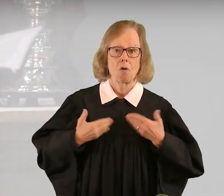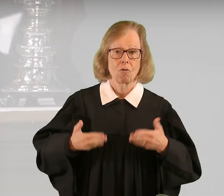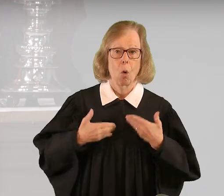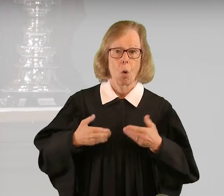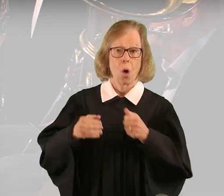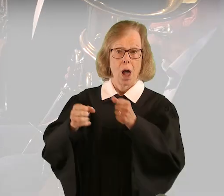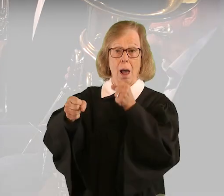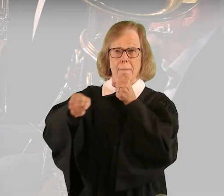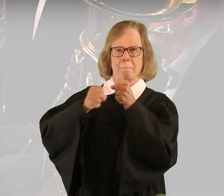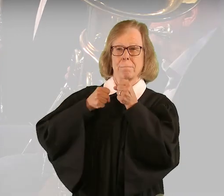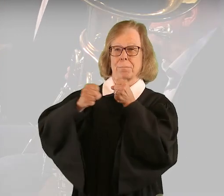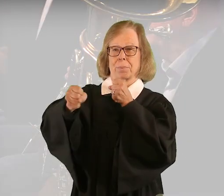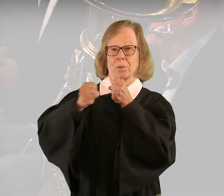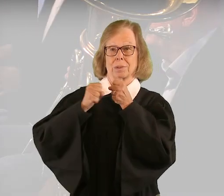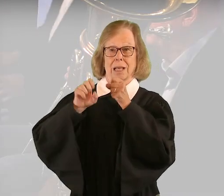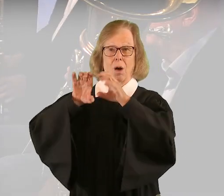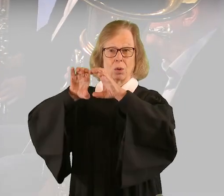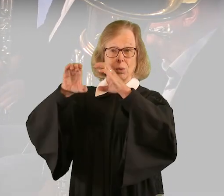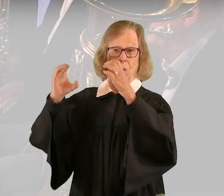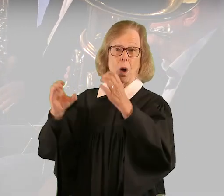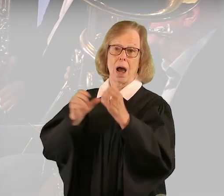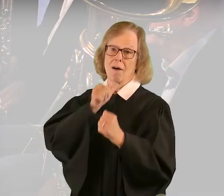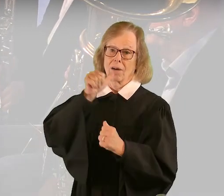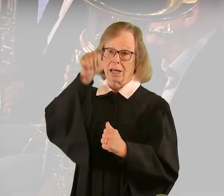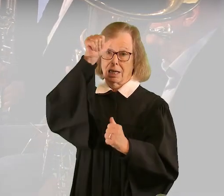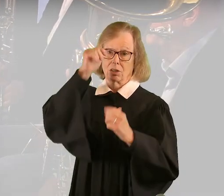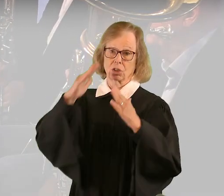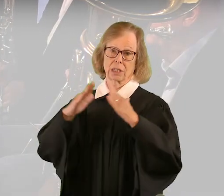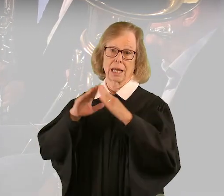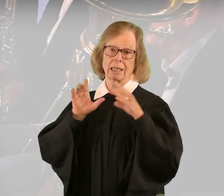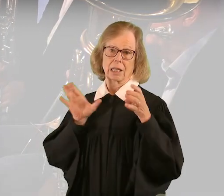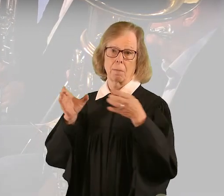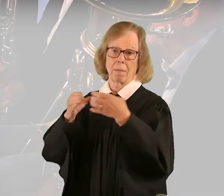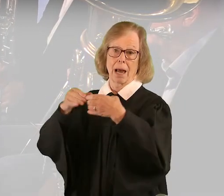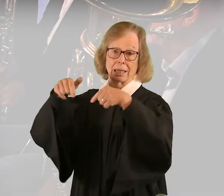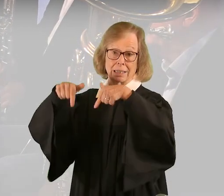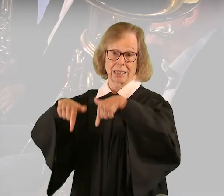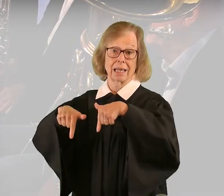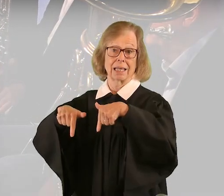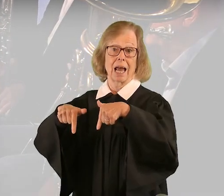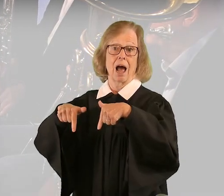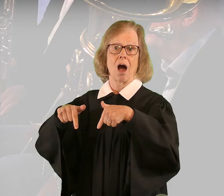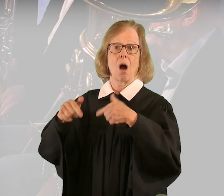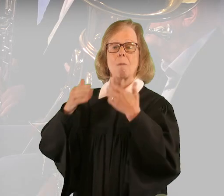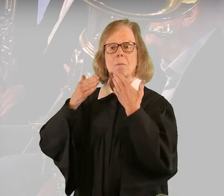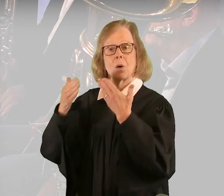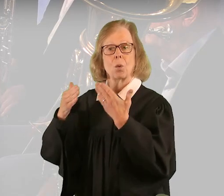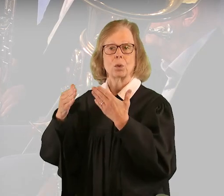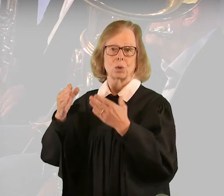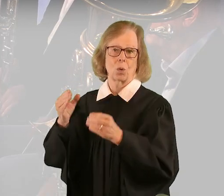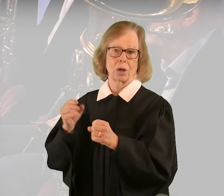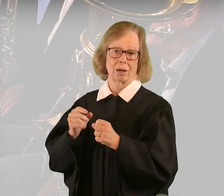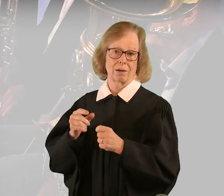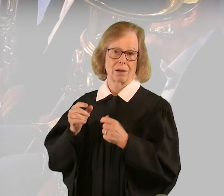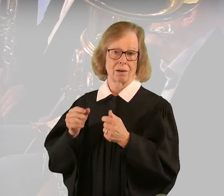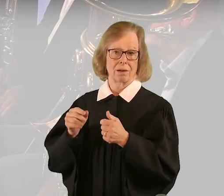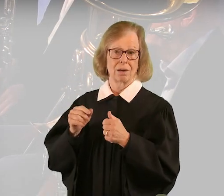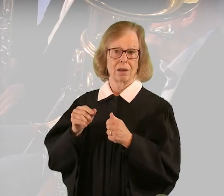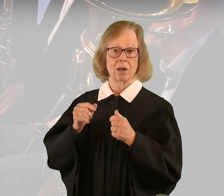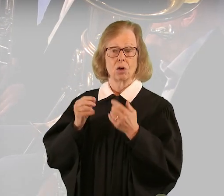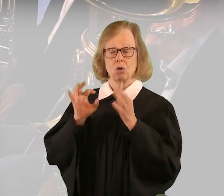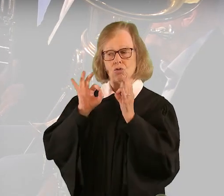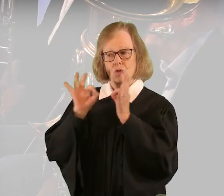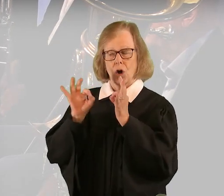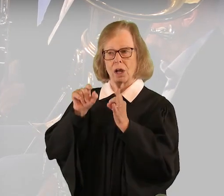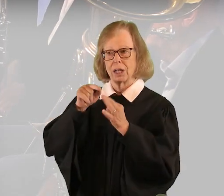der Posaunenchor unserer evangelischen Kirchengemeinde uns schon so festlich begrüßt hat. Schön, dass ihr da seid und mit uns